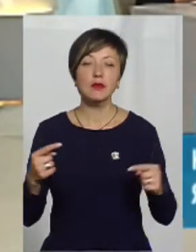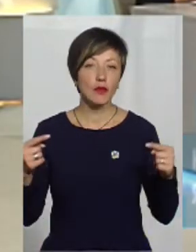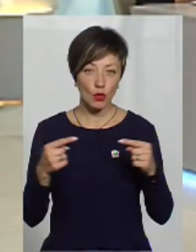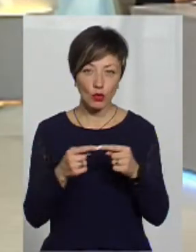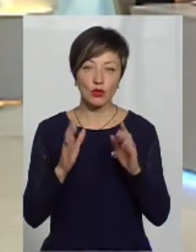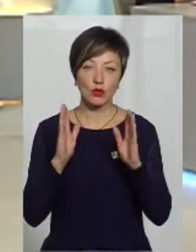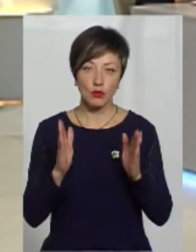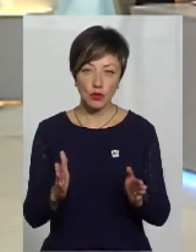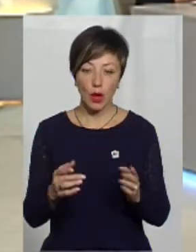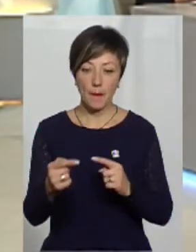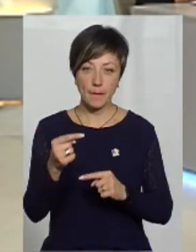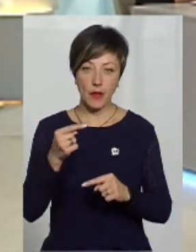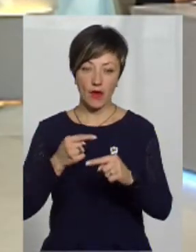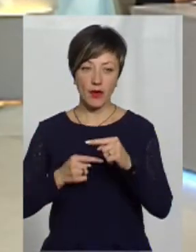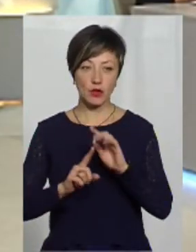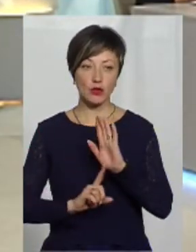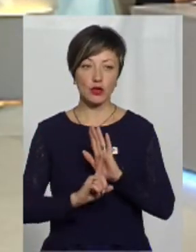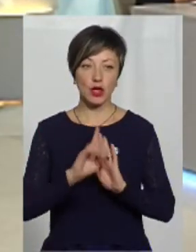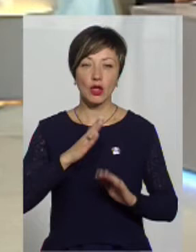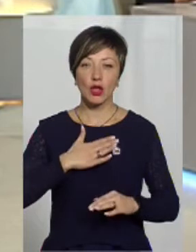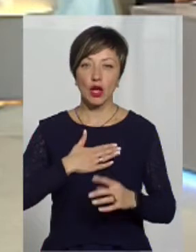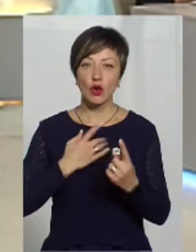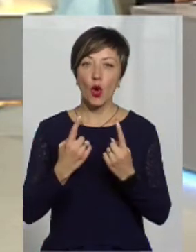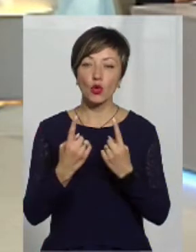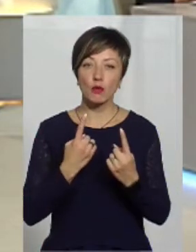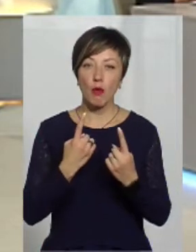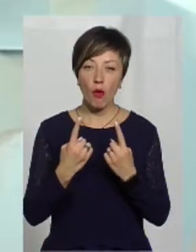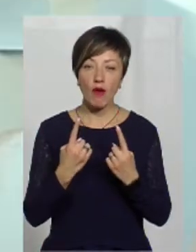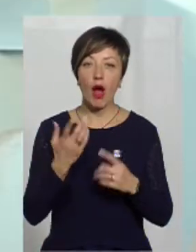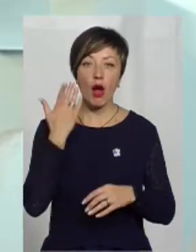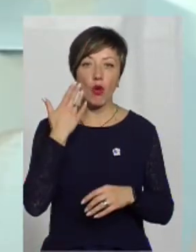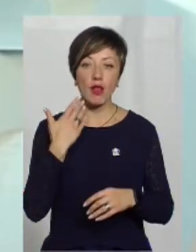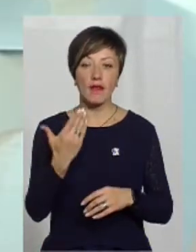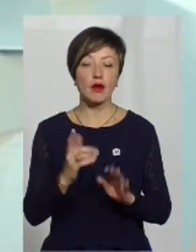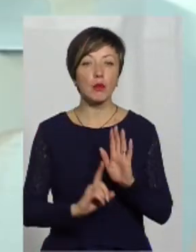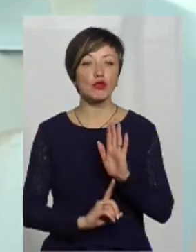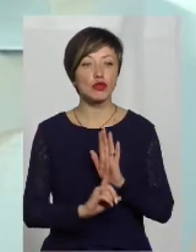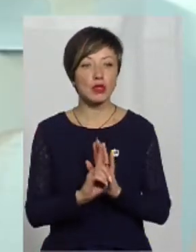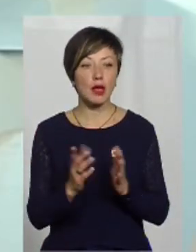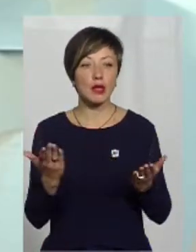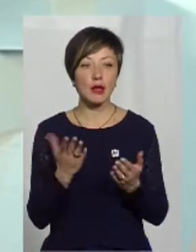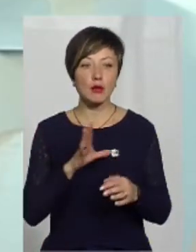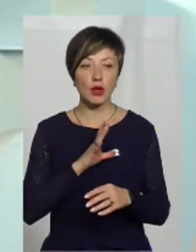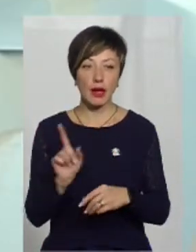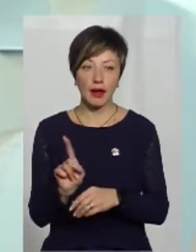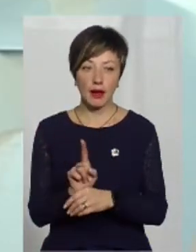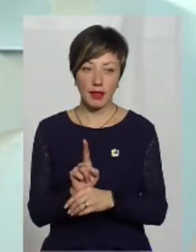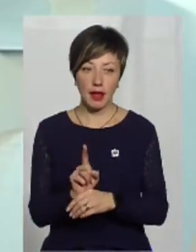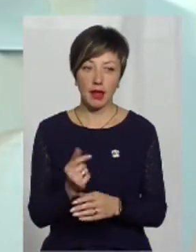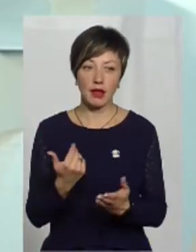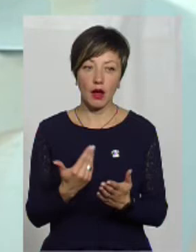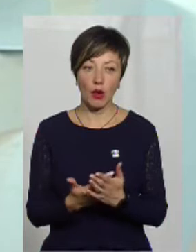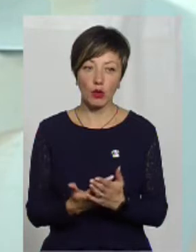Однозначно. І повернуся до початку нашої розмови, пані Алло, коли ви починали з того, які були критерії. Так